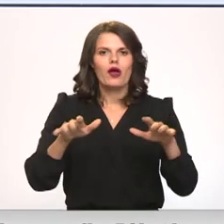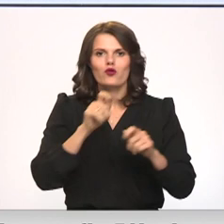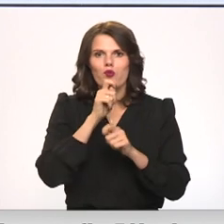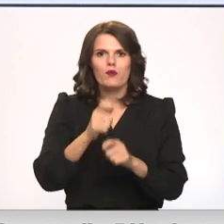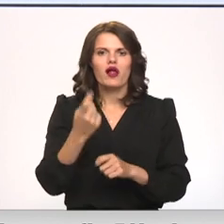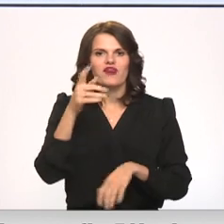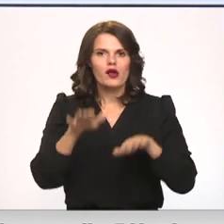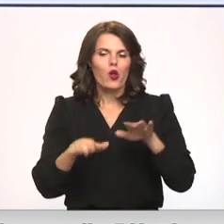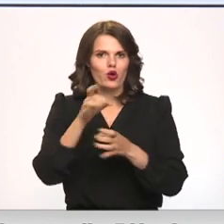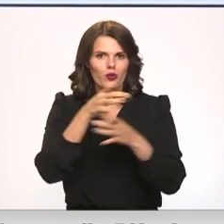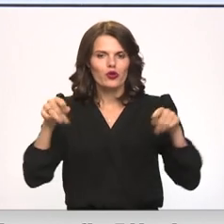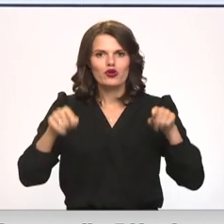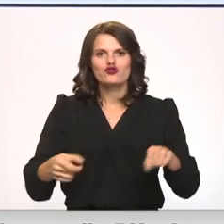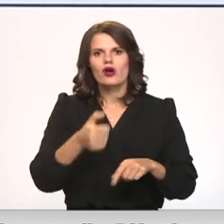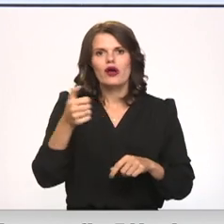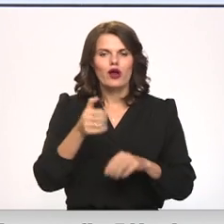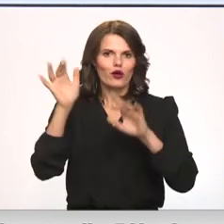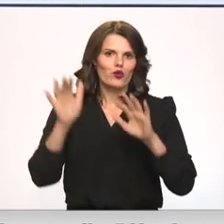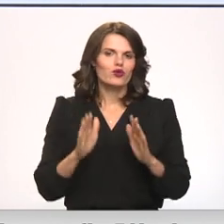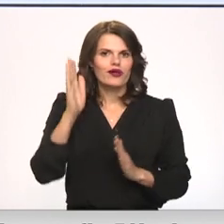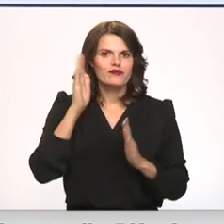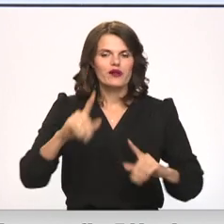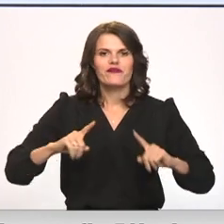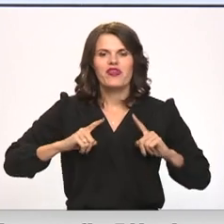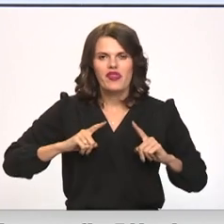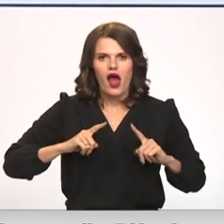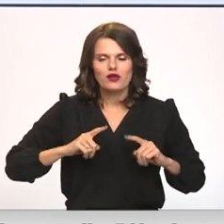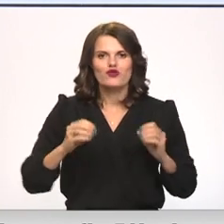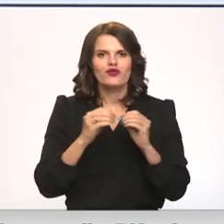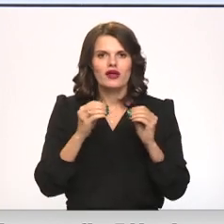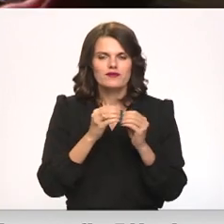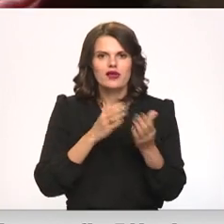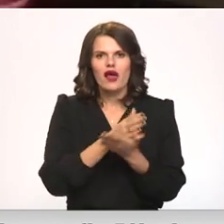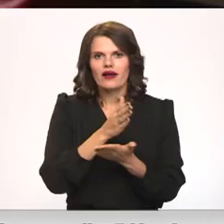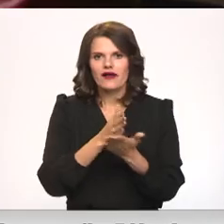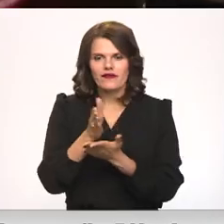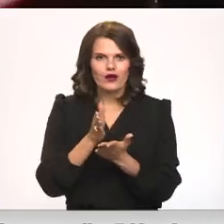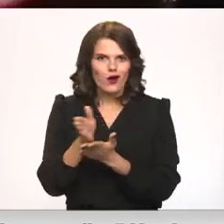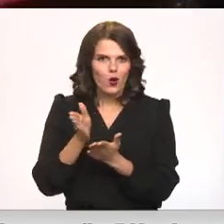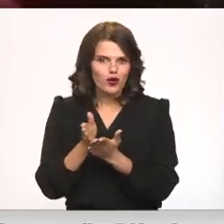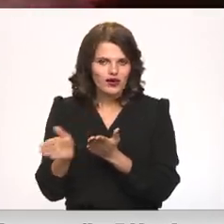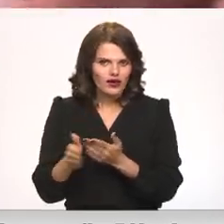kultūra šī gada rudens balsojuma finālistus 10 kategorijās.